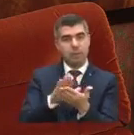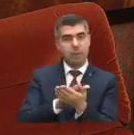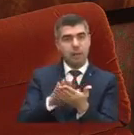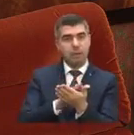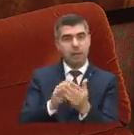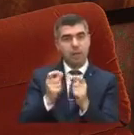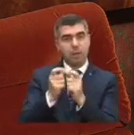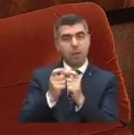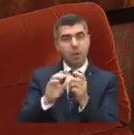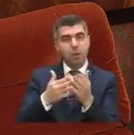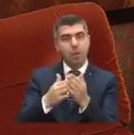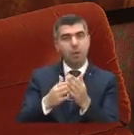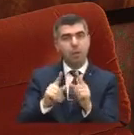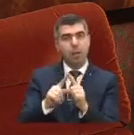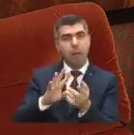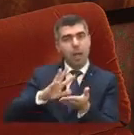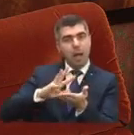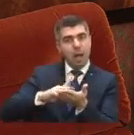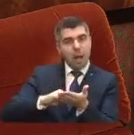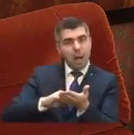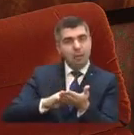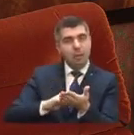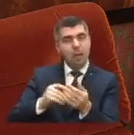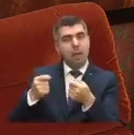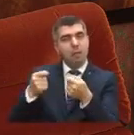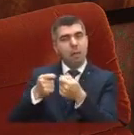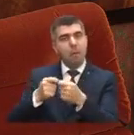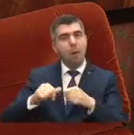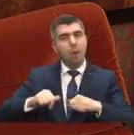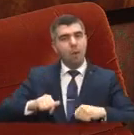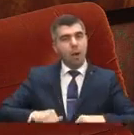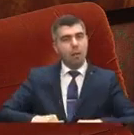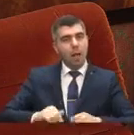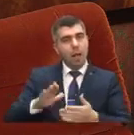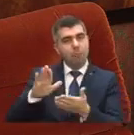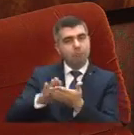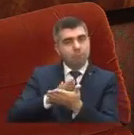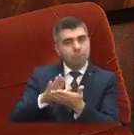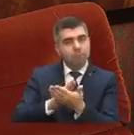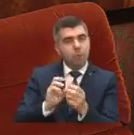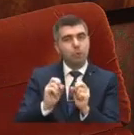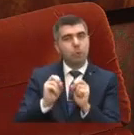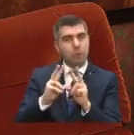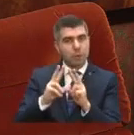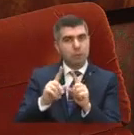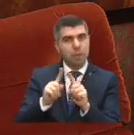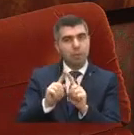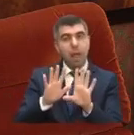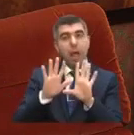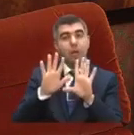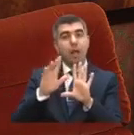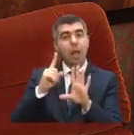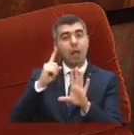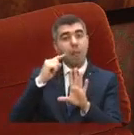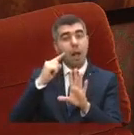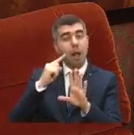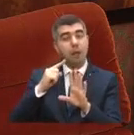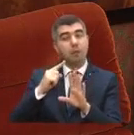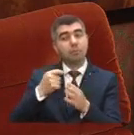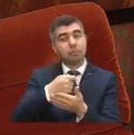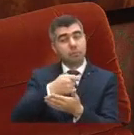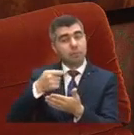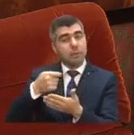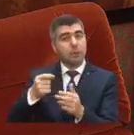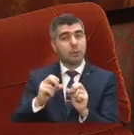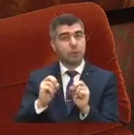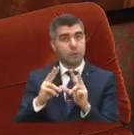ومع الوزاره حنا عندها ما دفتر تحملات اللي هو مرتبط بضروره توفير هذه البطائق في غضون 10 ايام. اذا لم توفر هذه